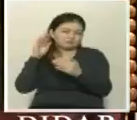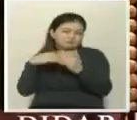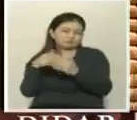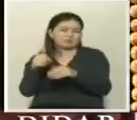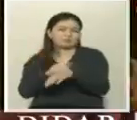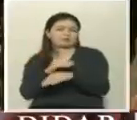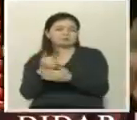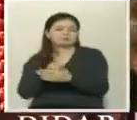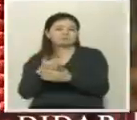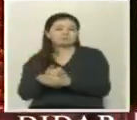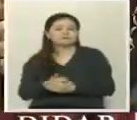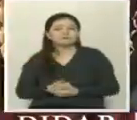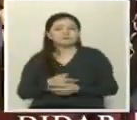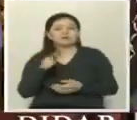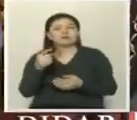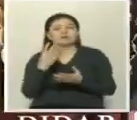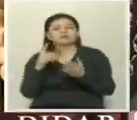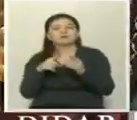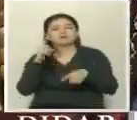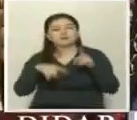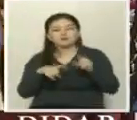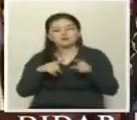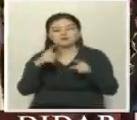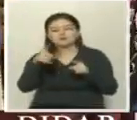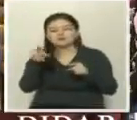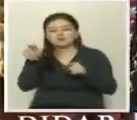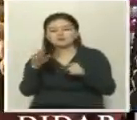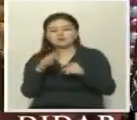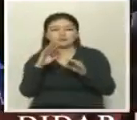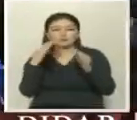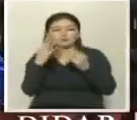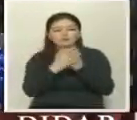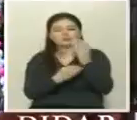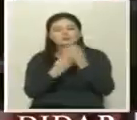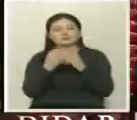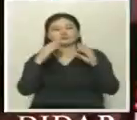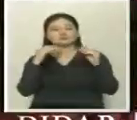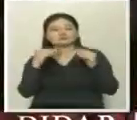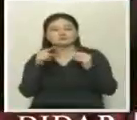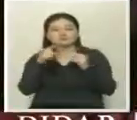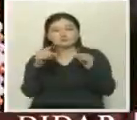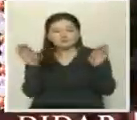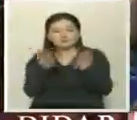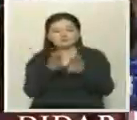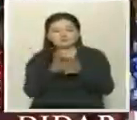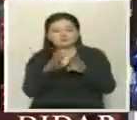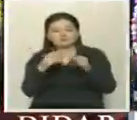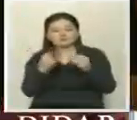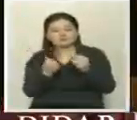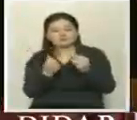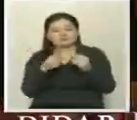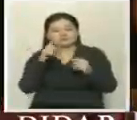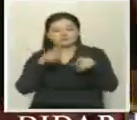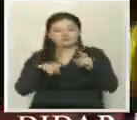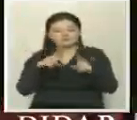безжизненные куклы превращается в настоящих живых персонажей И профессионализм их на лицо областной театр кукол стал победителем